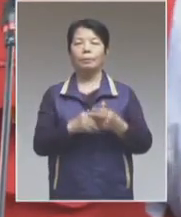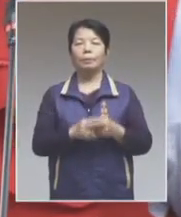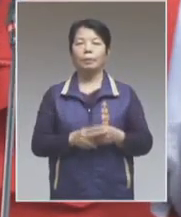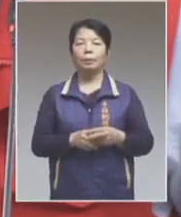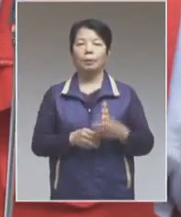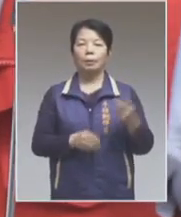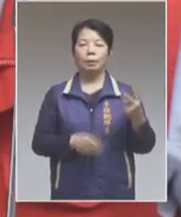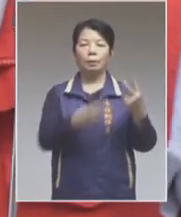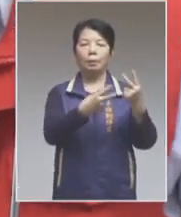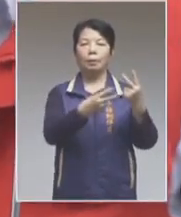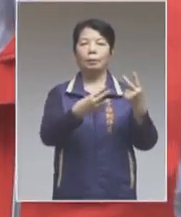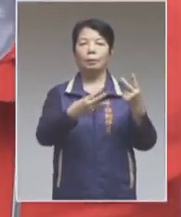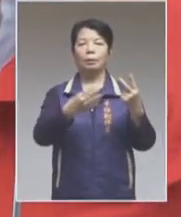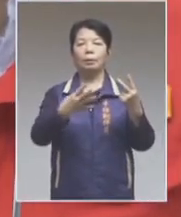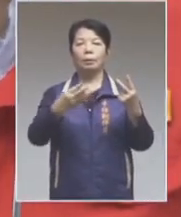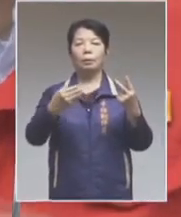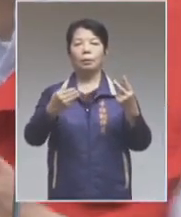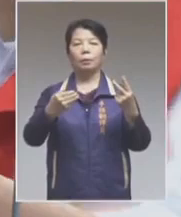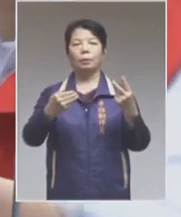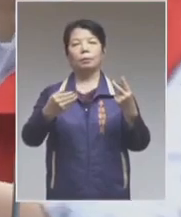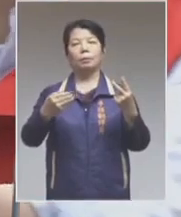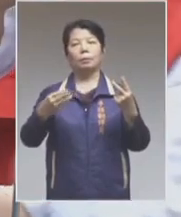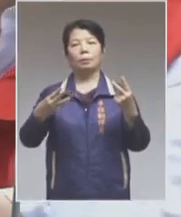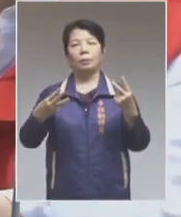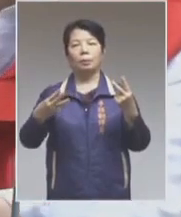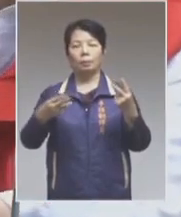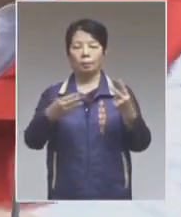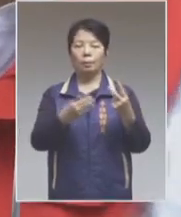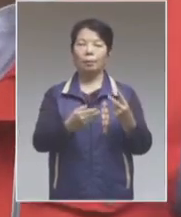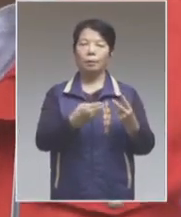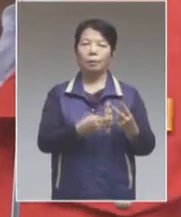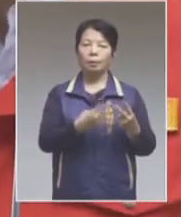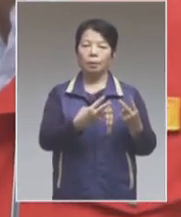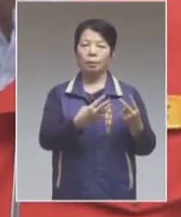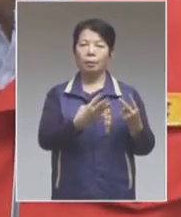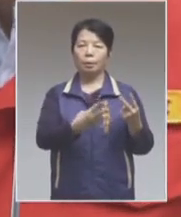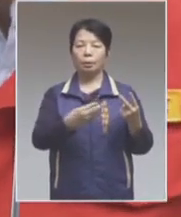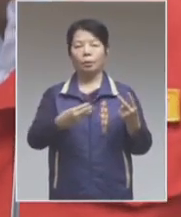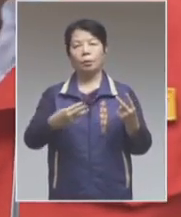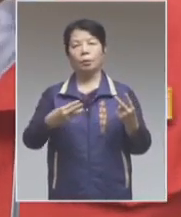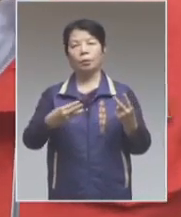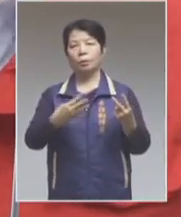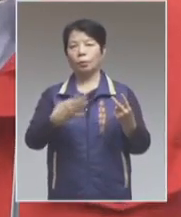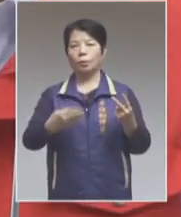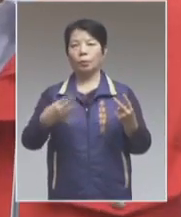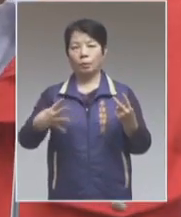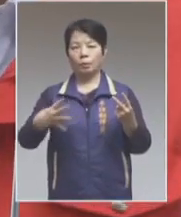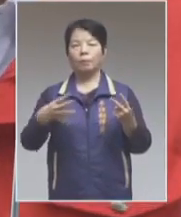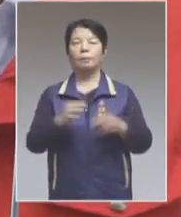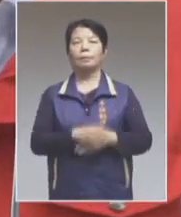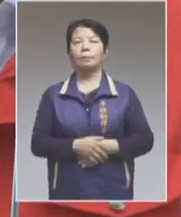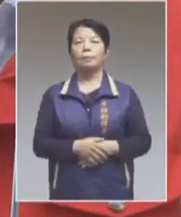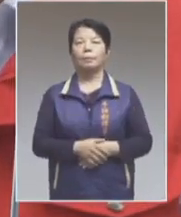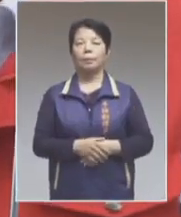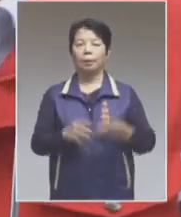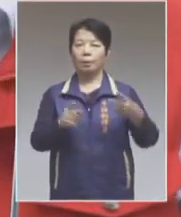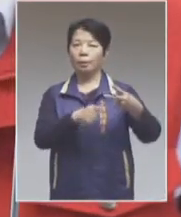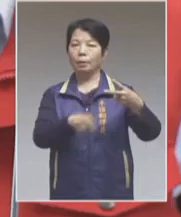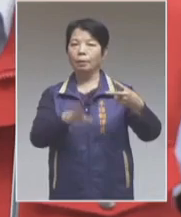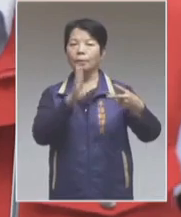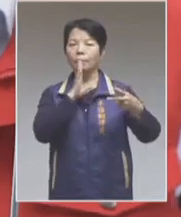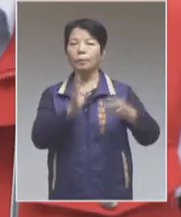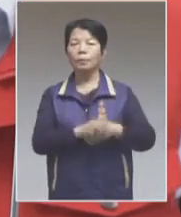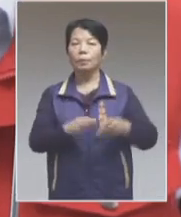是23493一位23494、哦、这个文字我们在做修正、哦、那这两位都是某国小